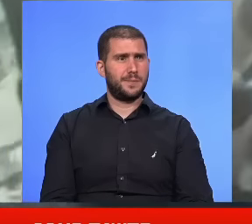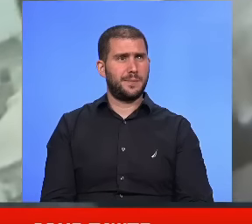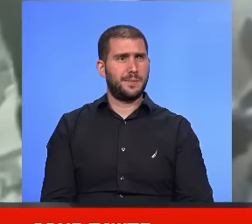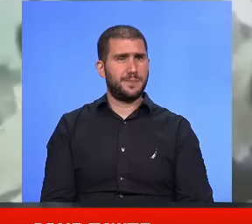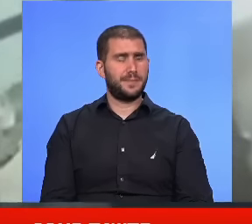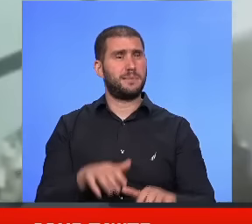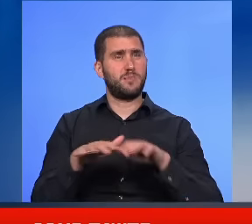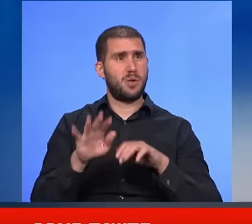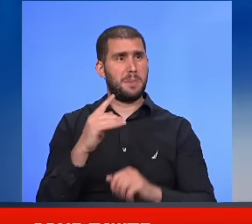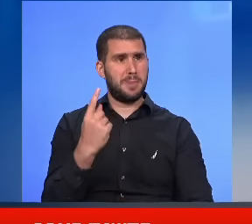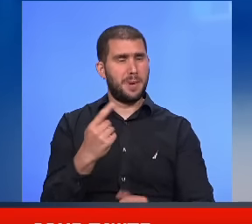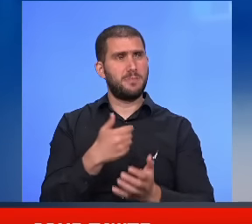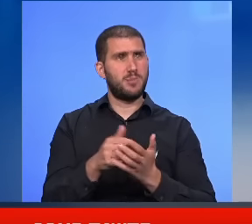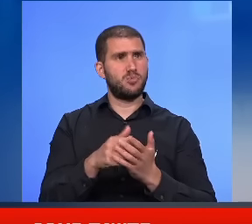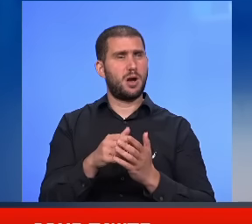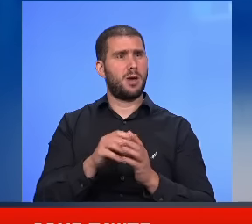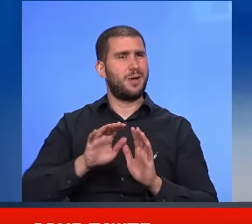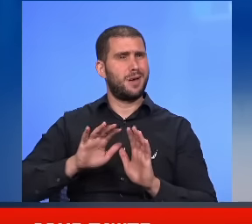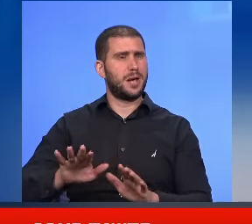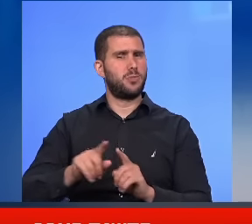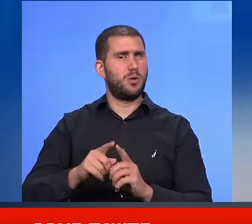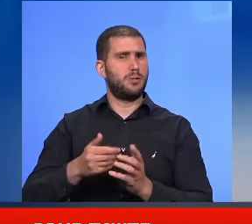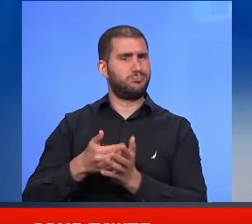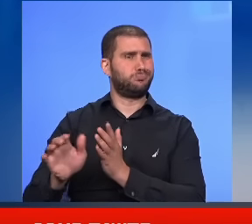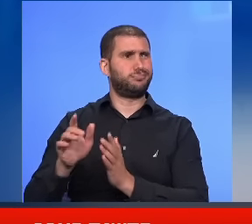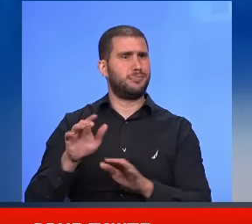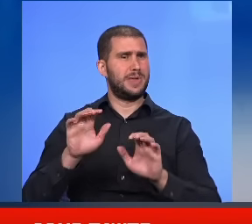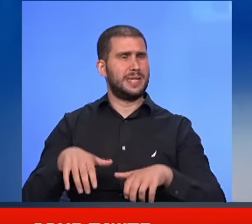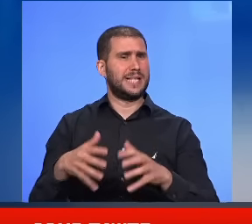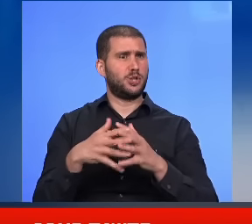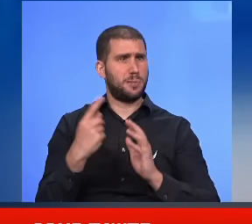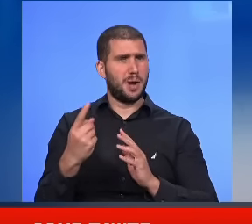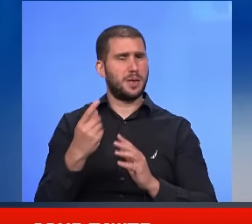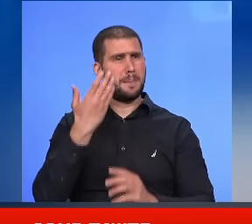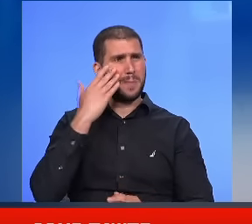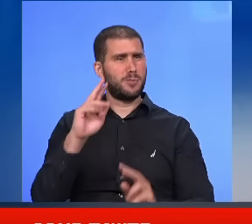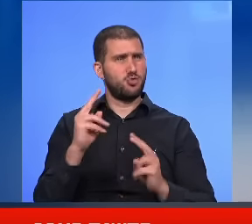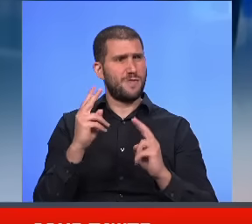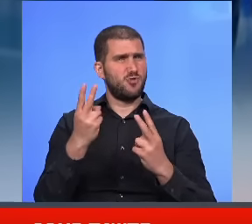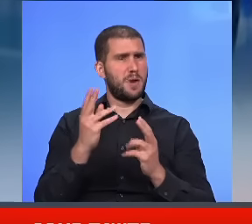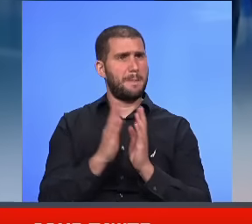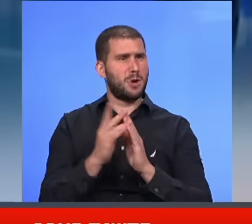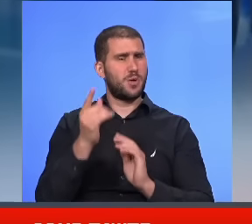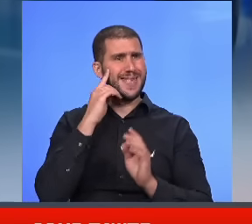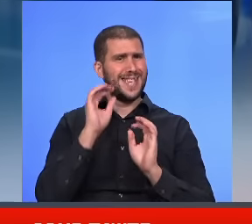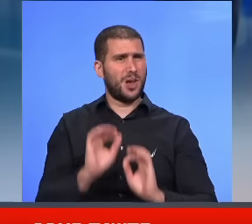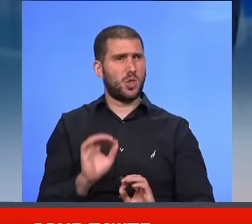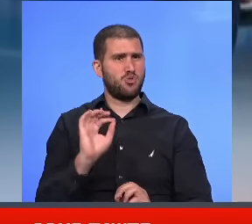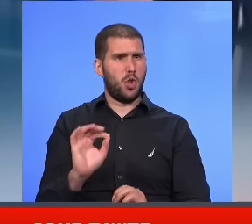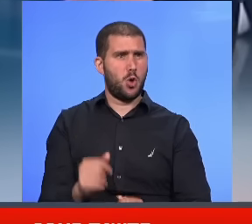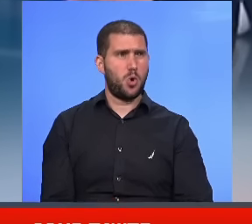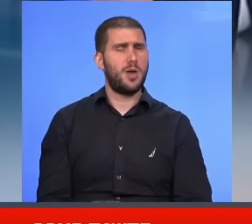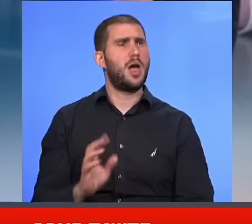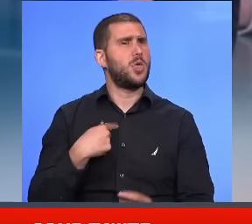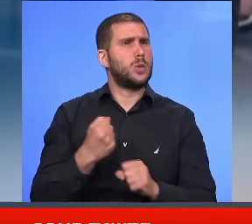The Netanyahu government continues to rebuff the President of the United States time and time again, ignores reasonable requests, and